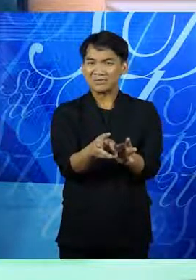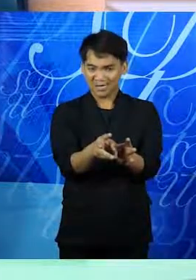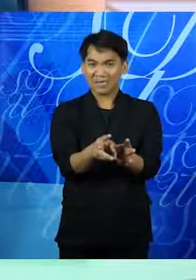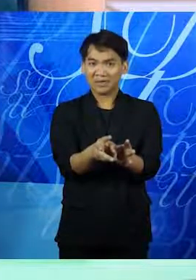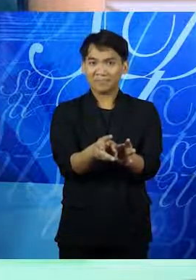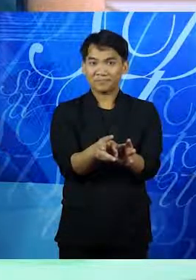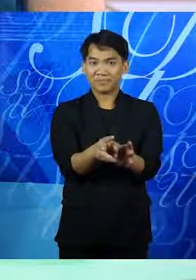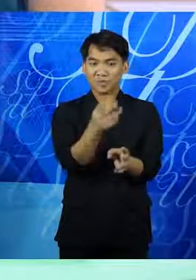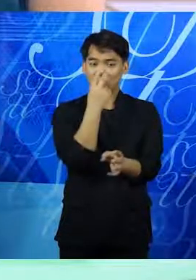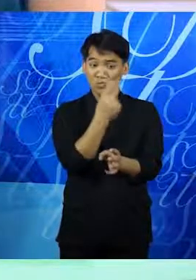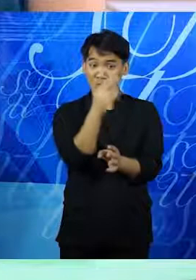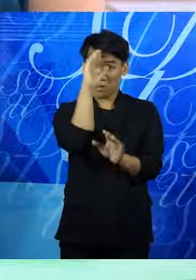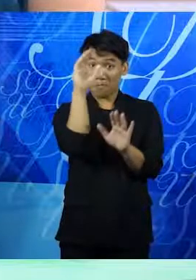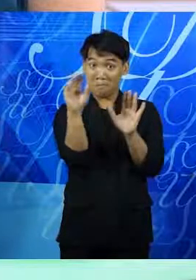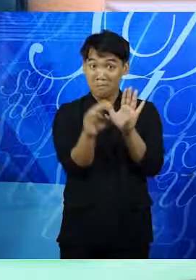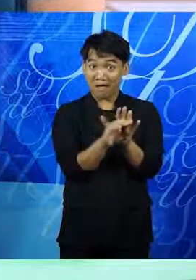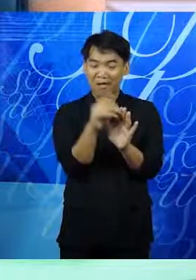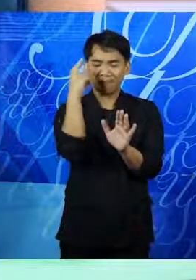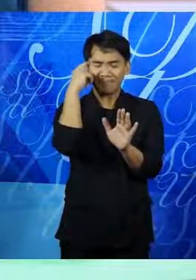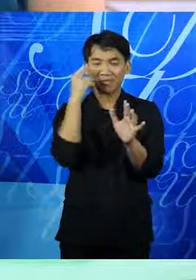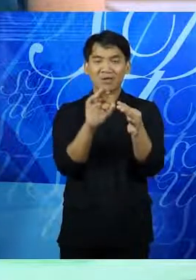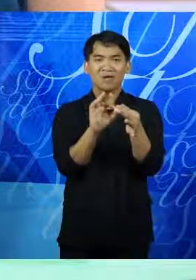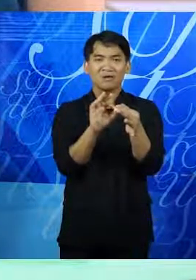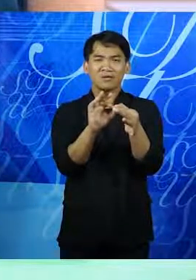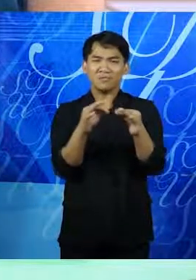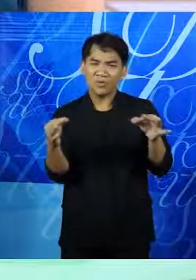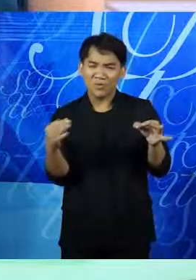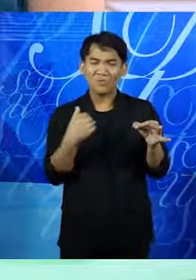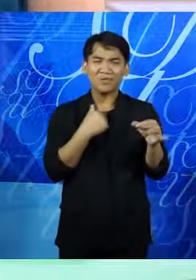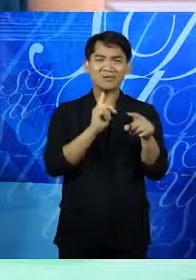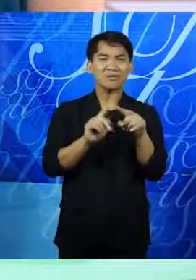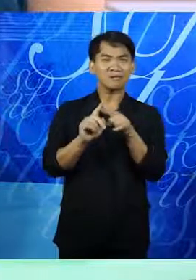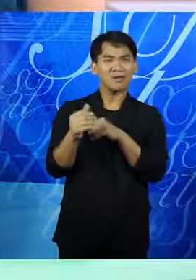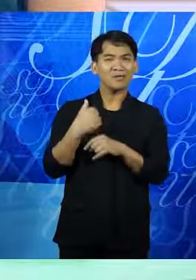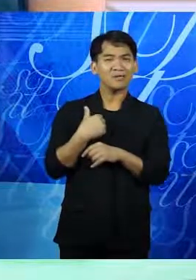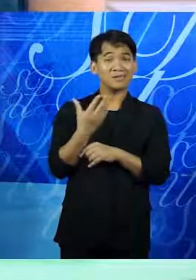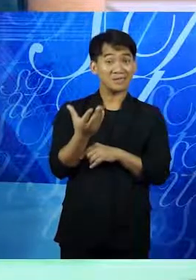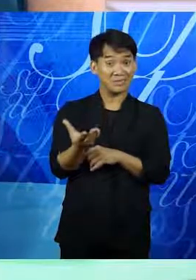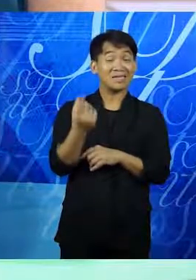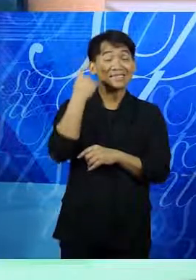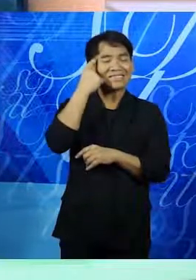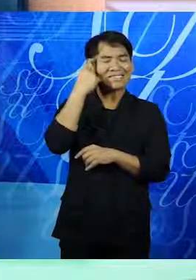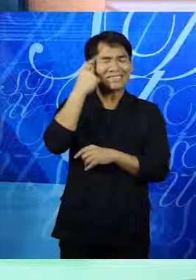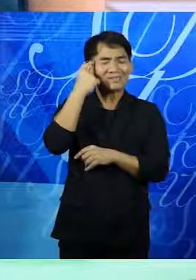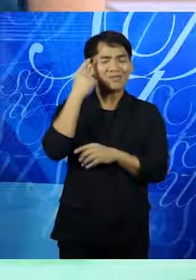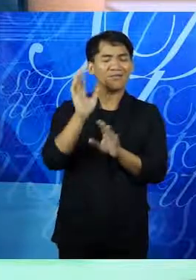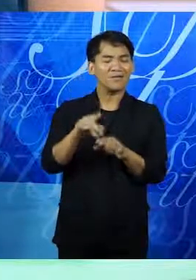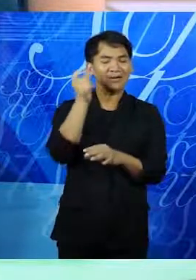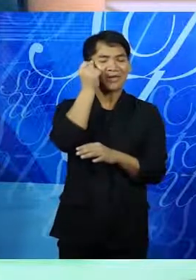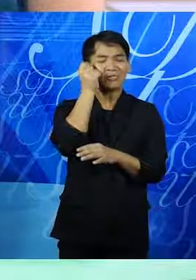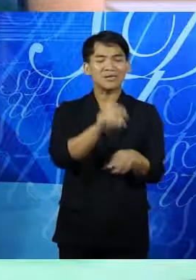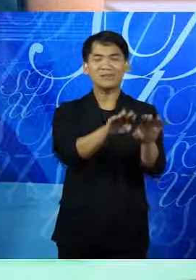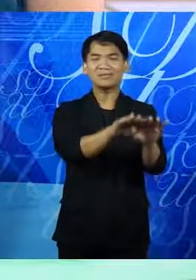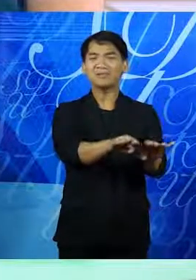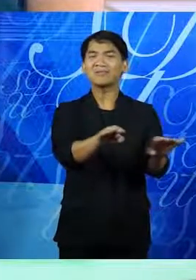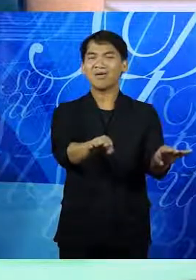สารในขั้นตอนที่4เนี่ยมันจะมีเทคนิคบางอย่างนะคะที่จะช่วยให้ท่านเนี่ยเข้าใจในเรื่องของการสร้างประโยคสำหรับเด็ก